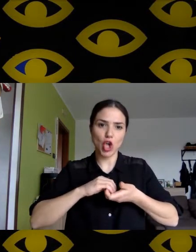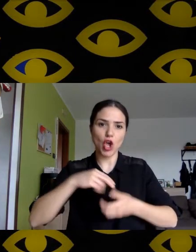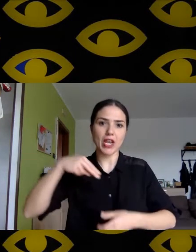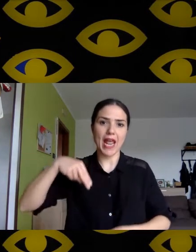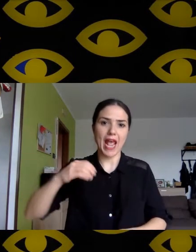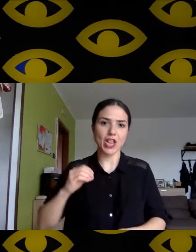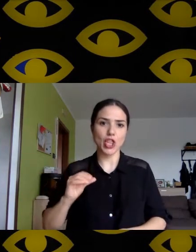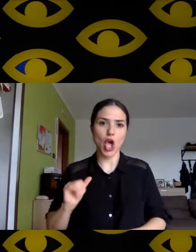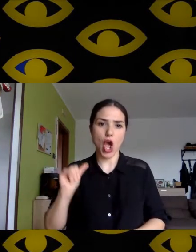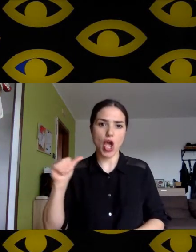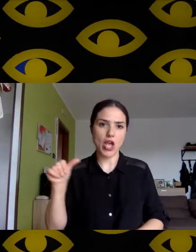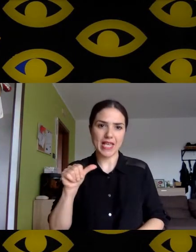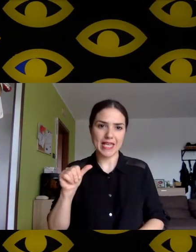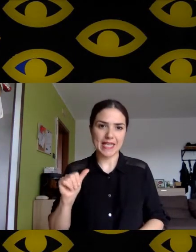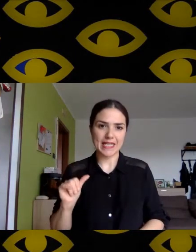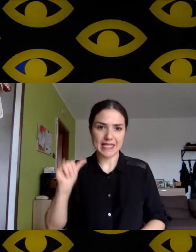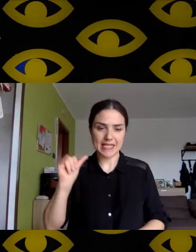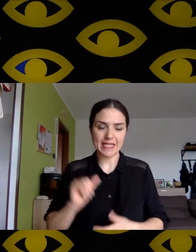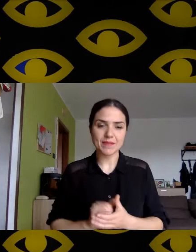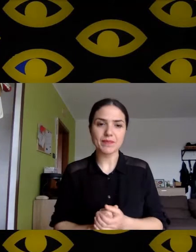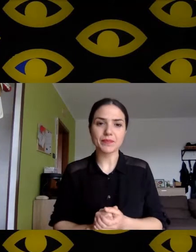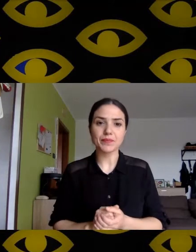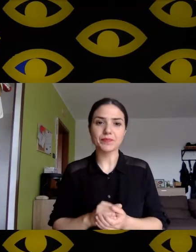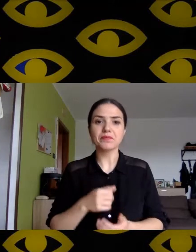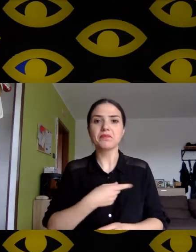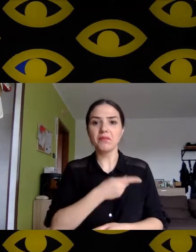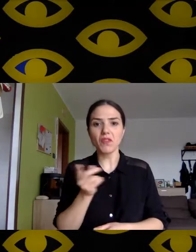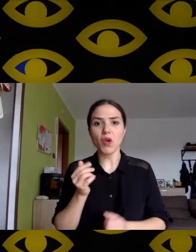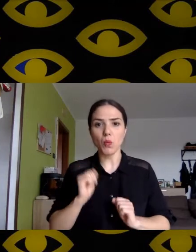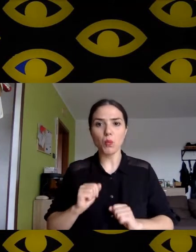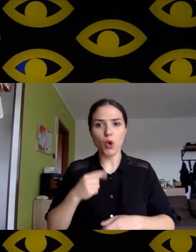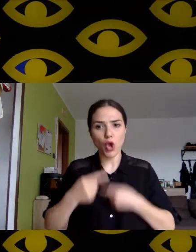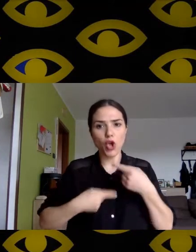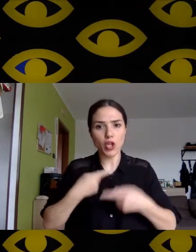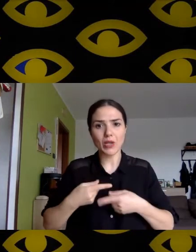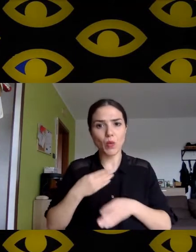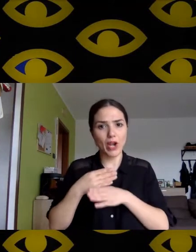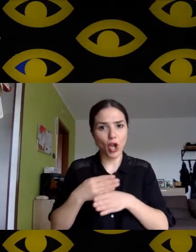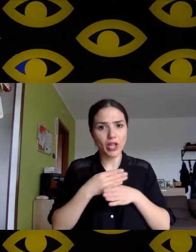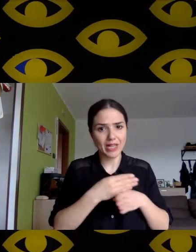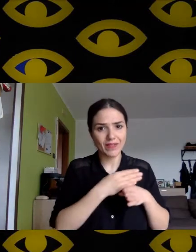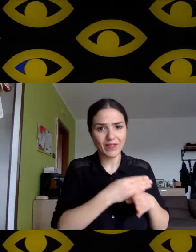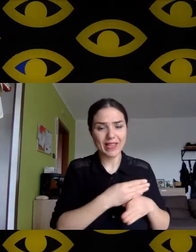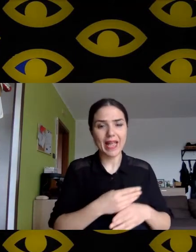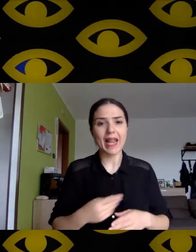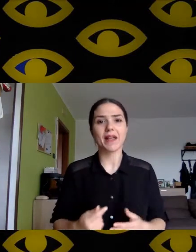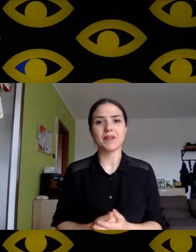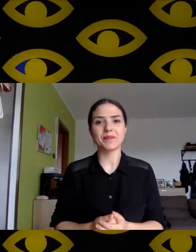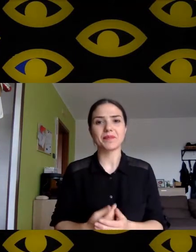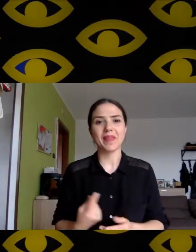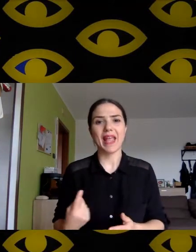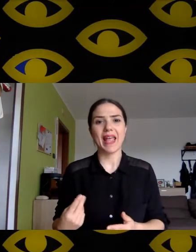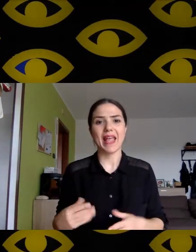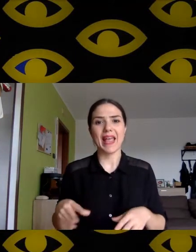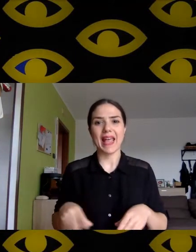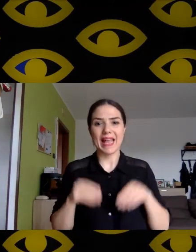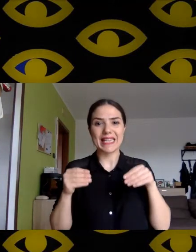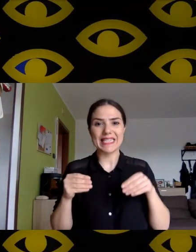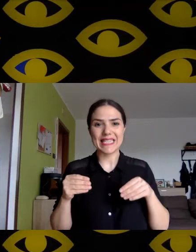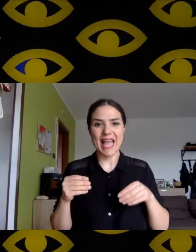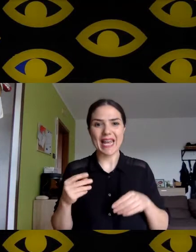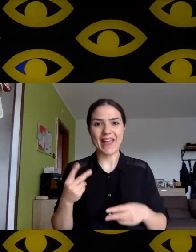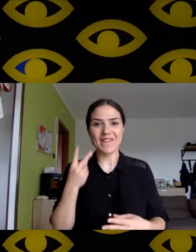potete cominciare a condividere questa diretta e organizzare i vostri piccoli video party. Ciao Marta, ben